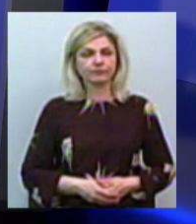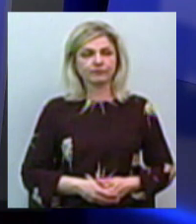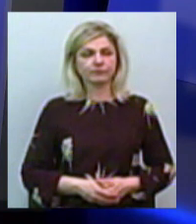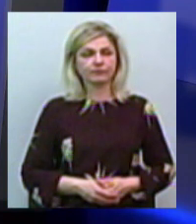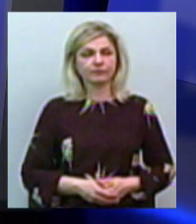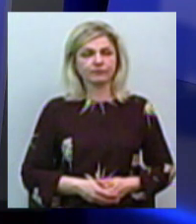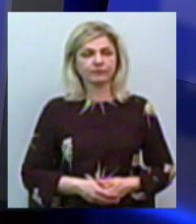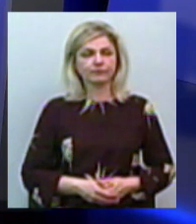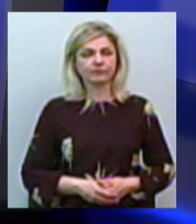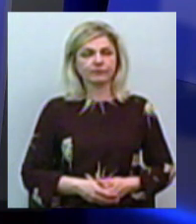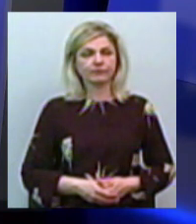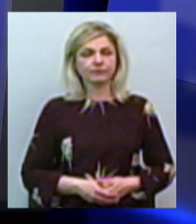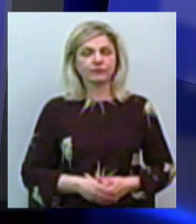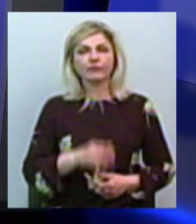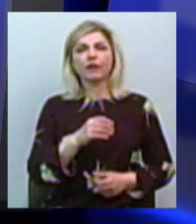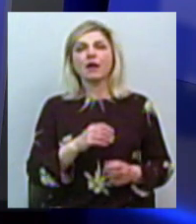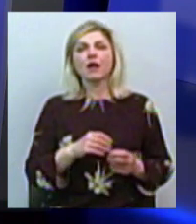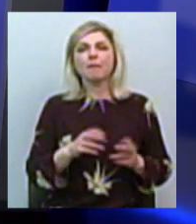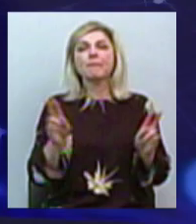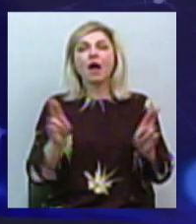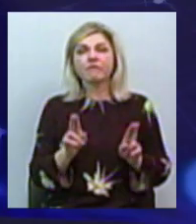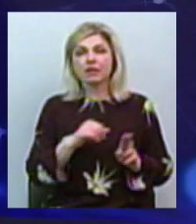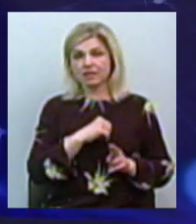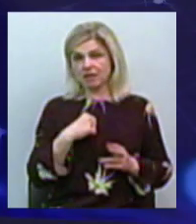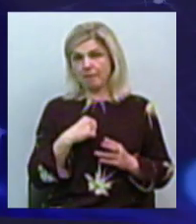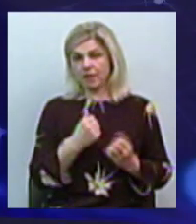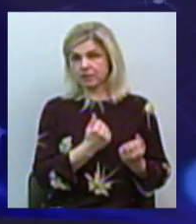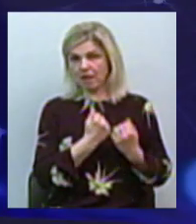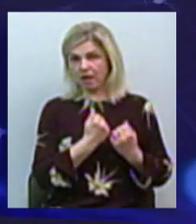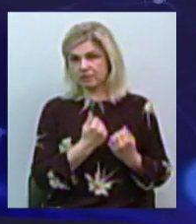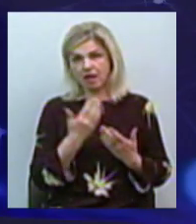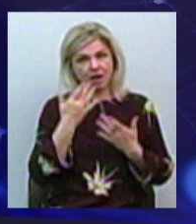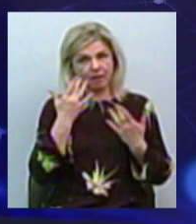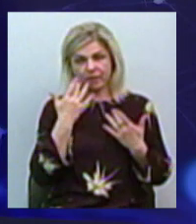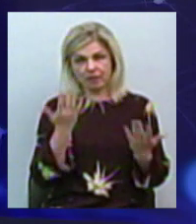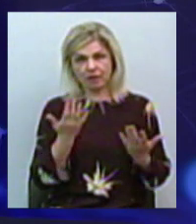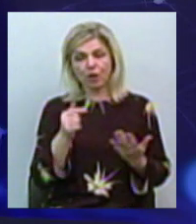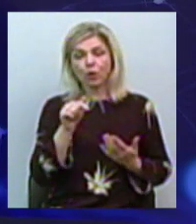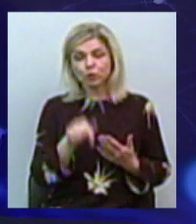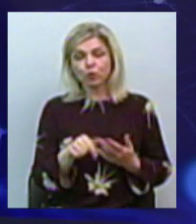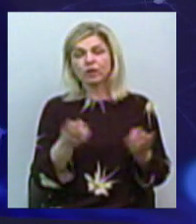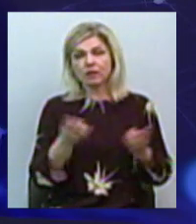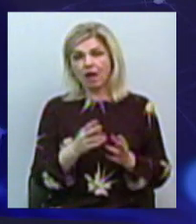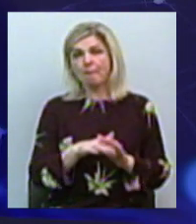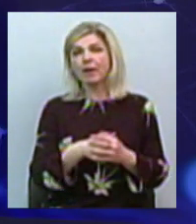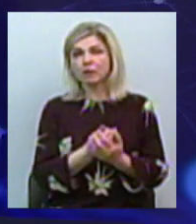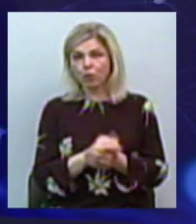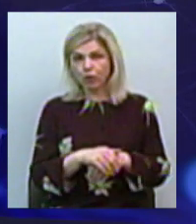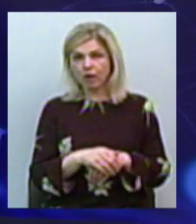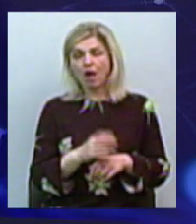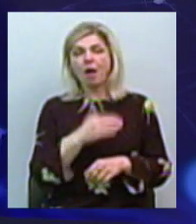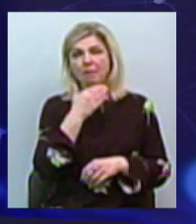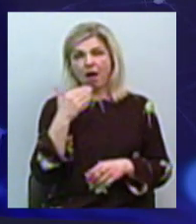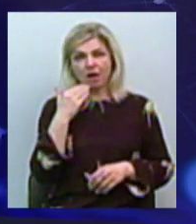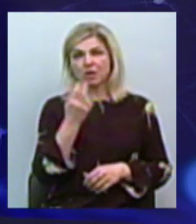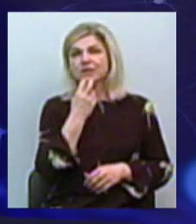принципи самозахисту досить такі елементарні. Тут справді треба мити руки. Хоча багато хто